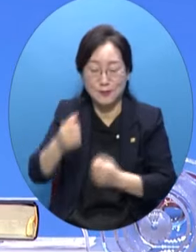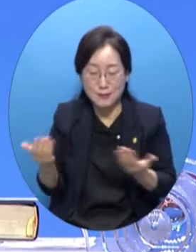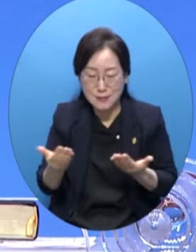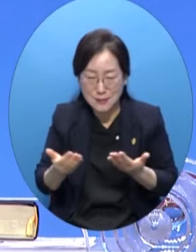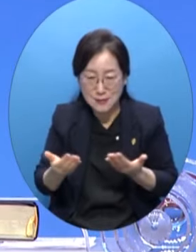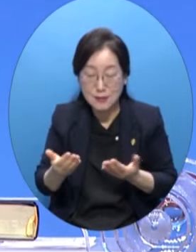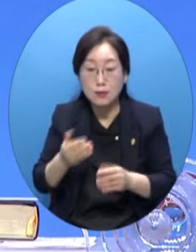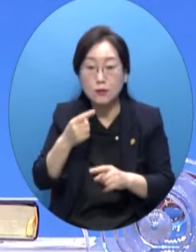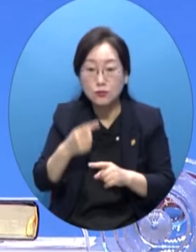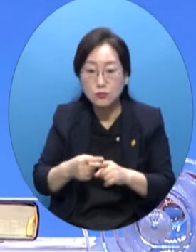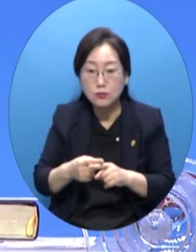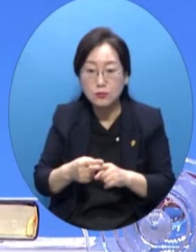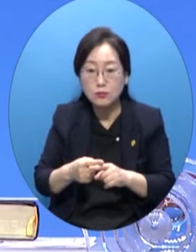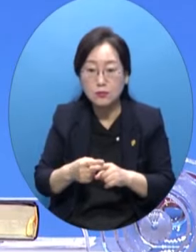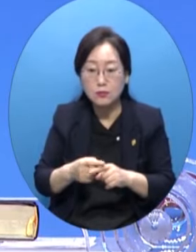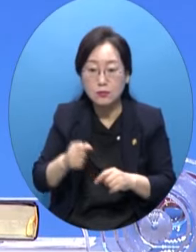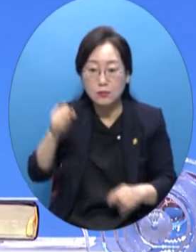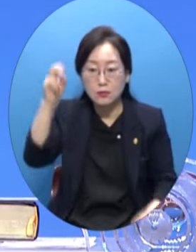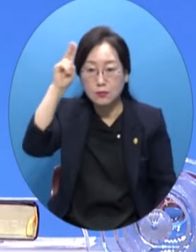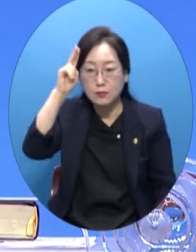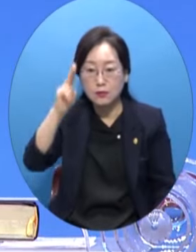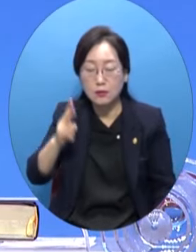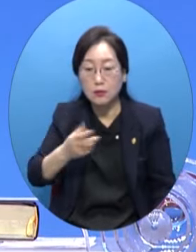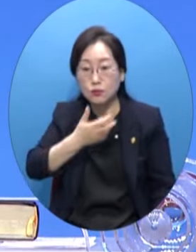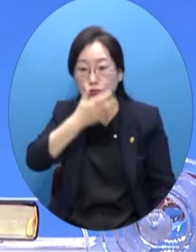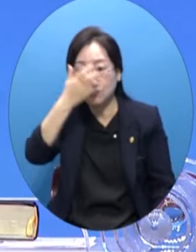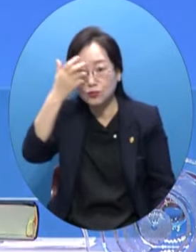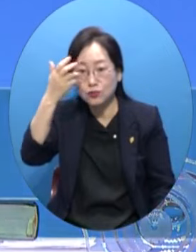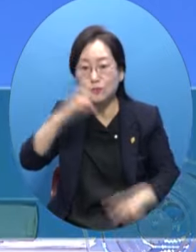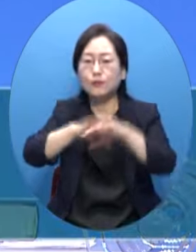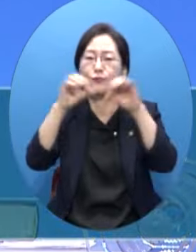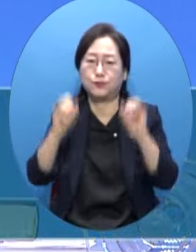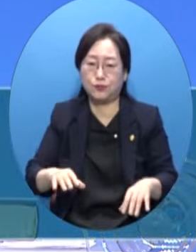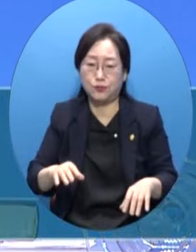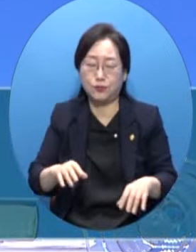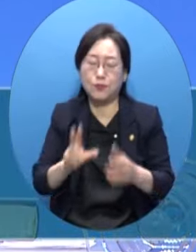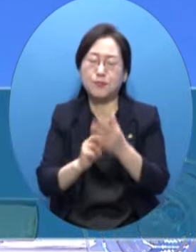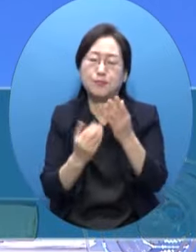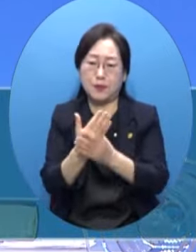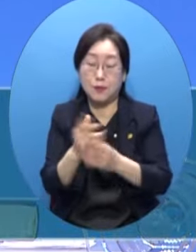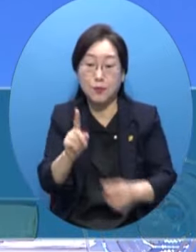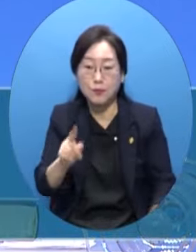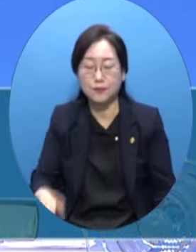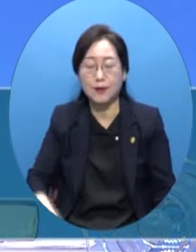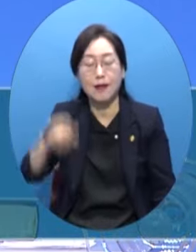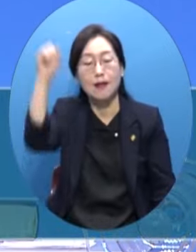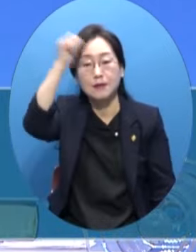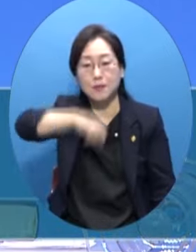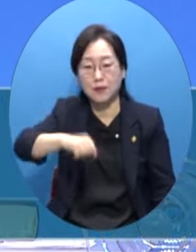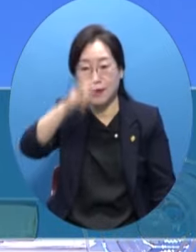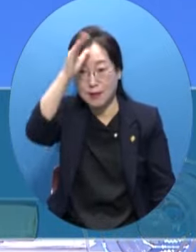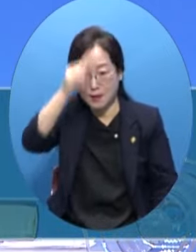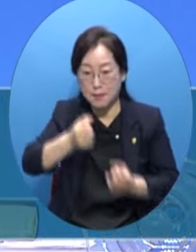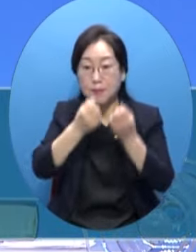있었는데 어느 날 하루아침에 그 꿈이 무너지는 사건이 생겨났습니다. 새벽에 닭 배송을 하는데